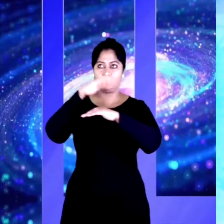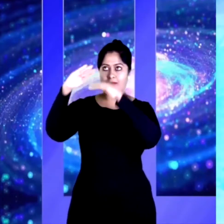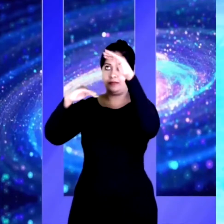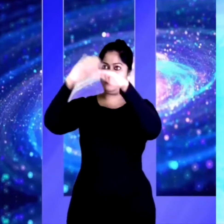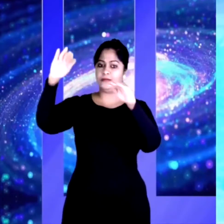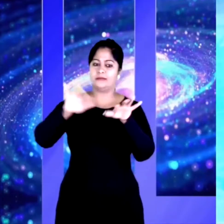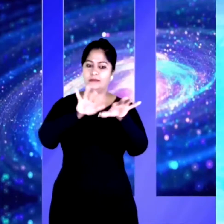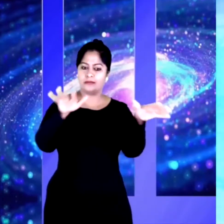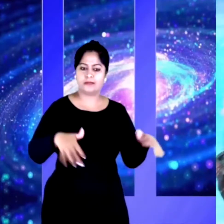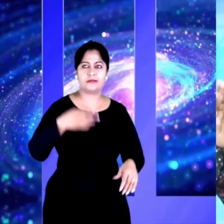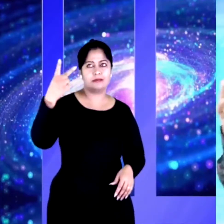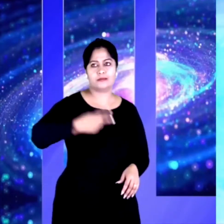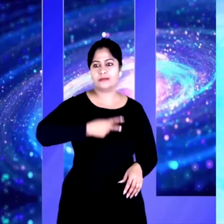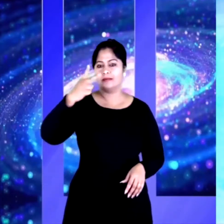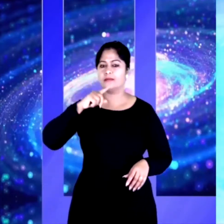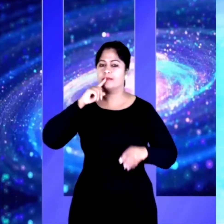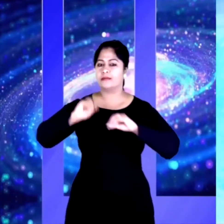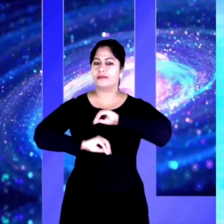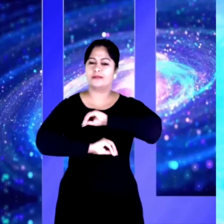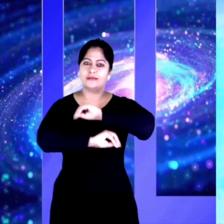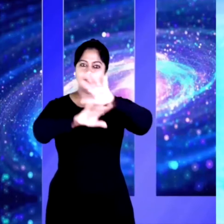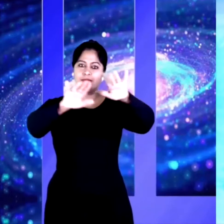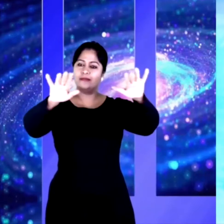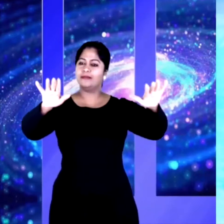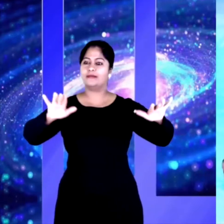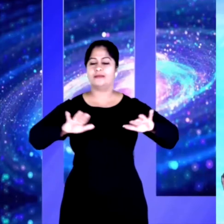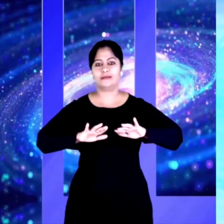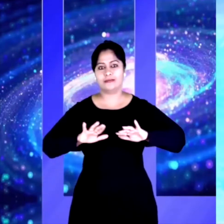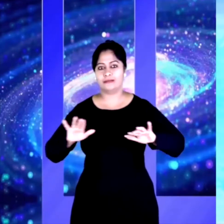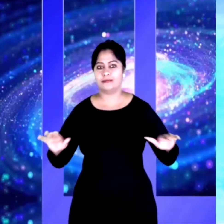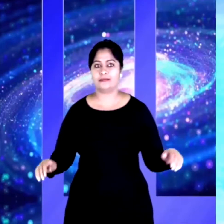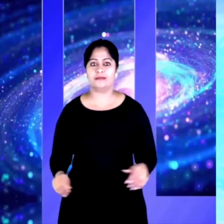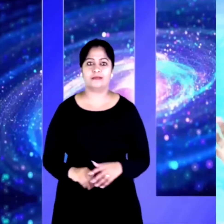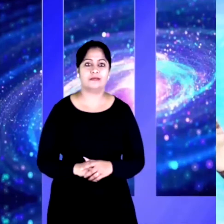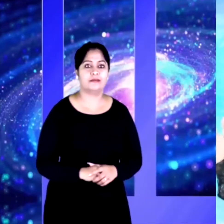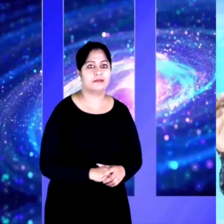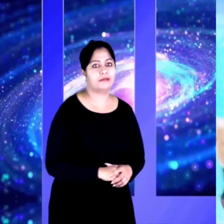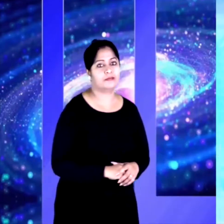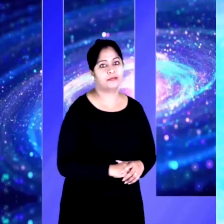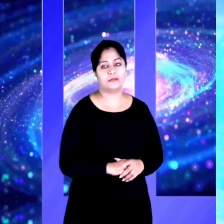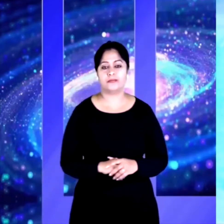स्वार्गमुमियो परिविकतु